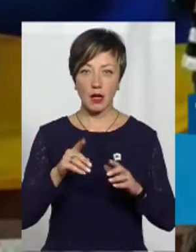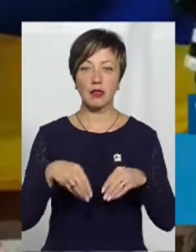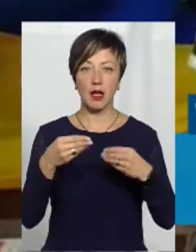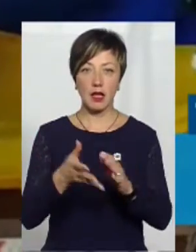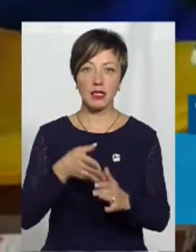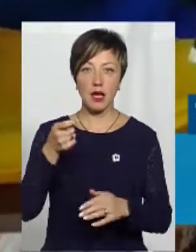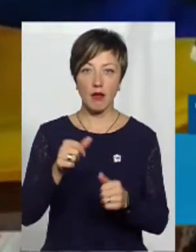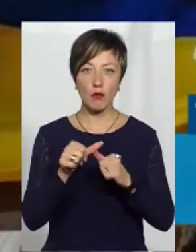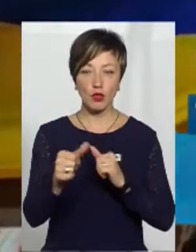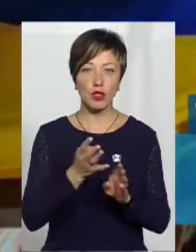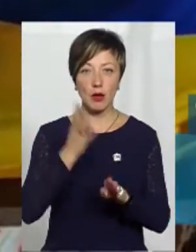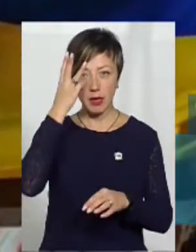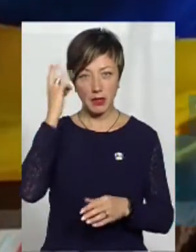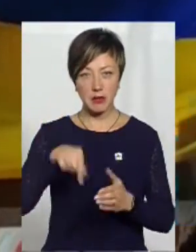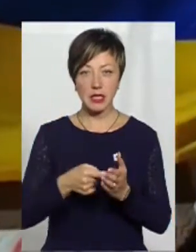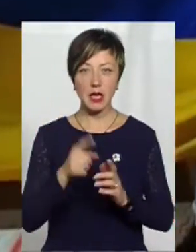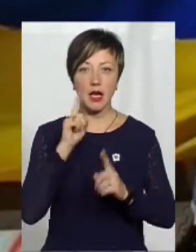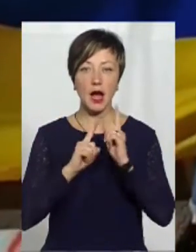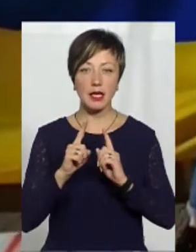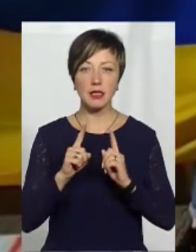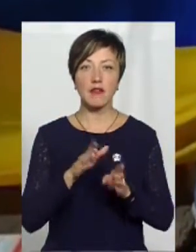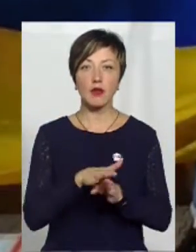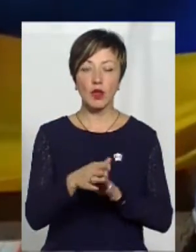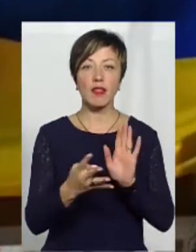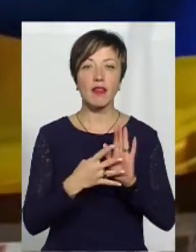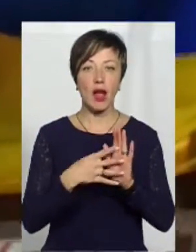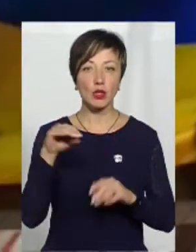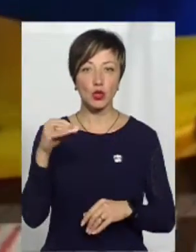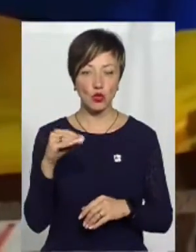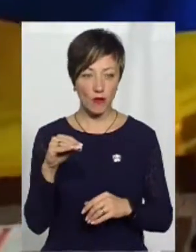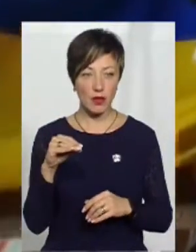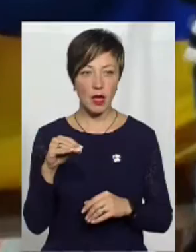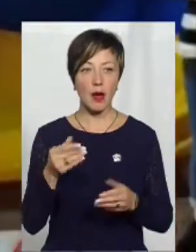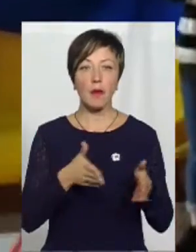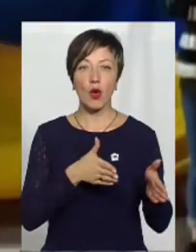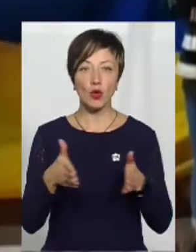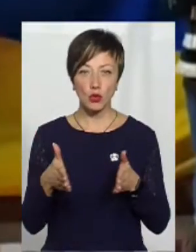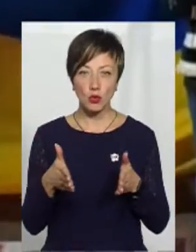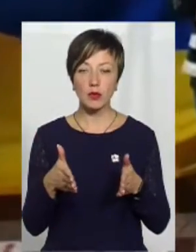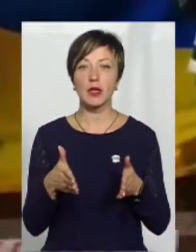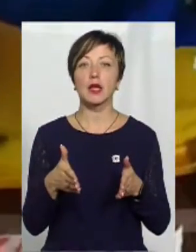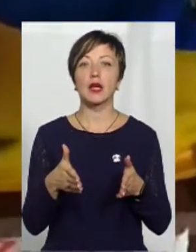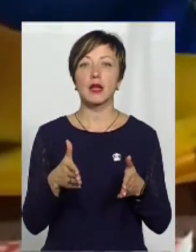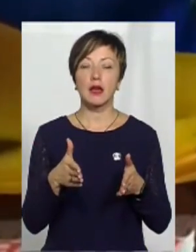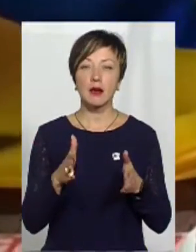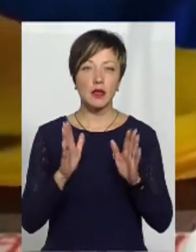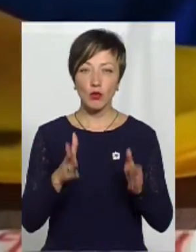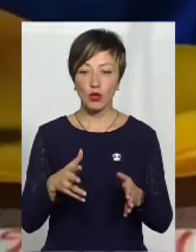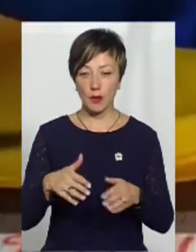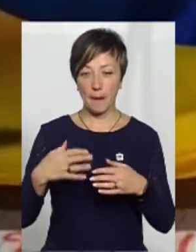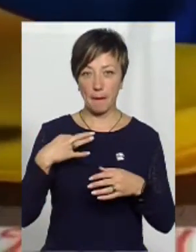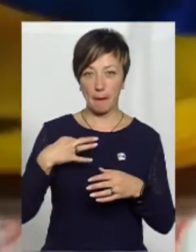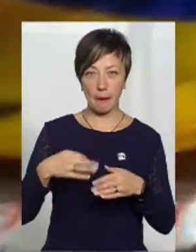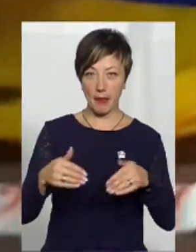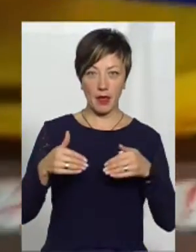на позачергову. В Хмельницькій міській раді сесія відбудеться 9 жовтня. Ми готуємо звернення. Звичайно, ми не будемо стояти осторонь.